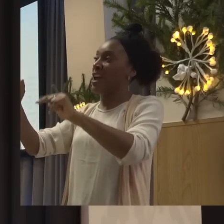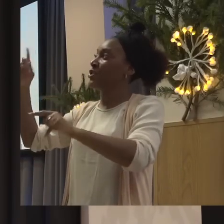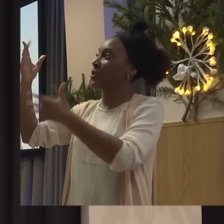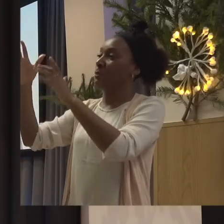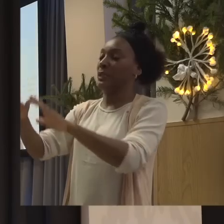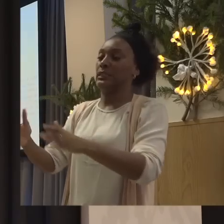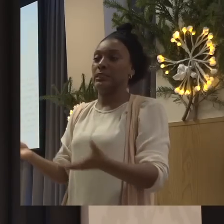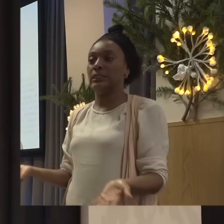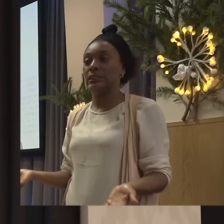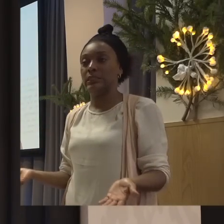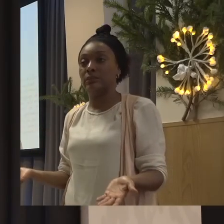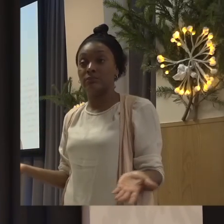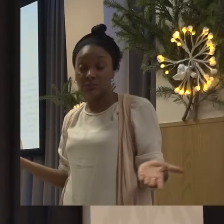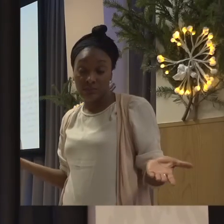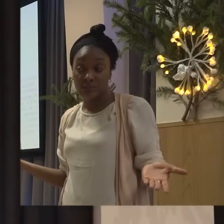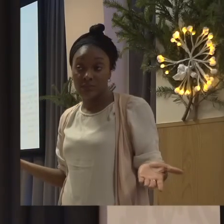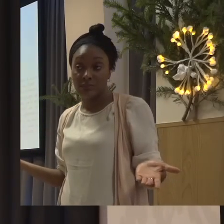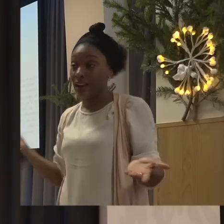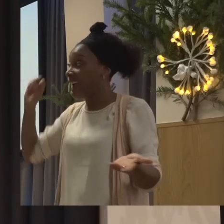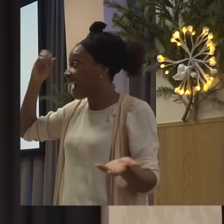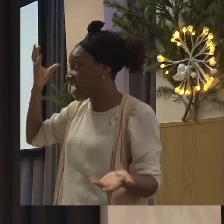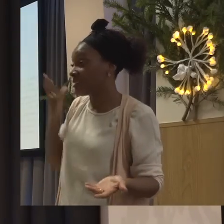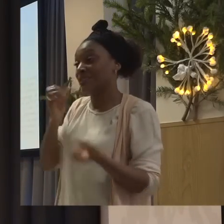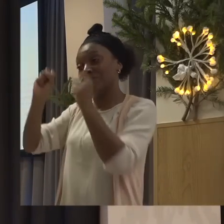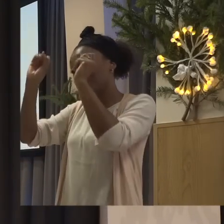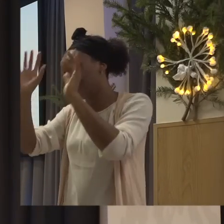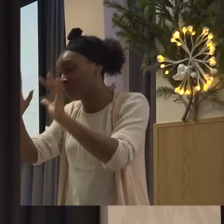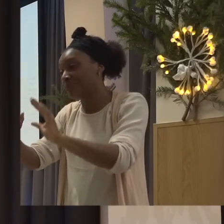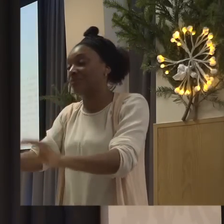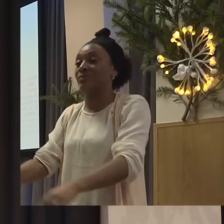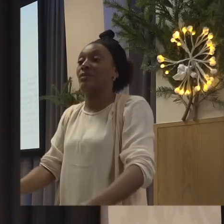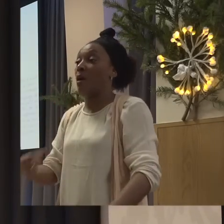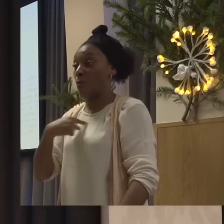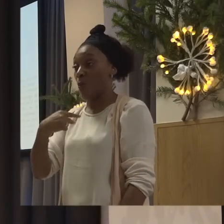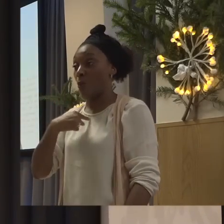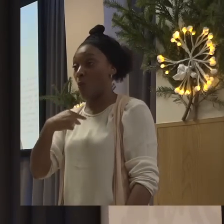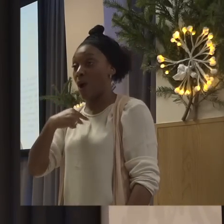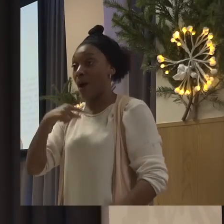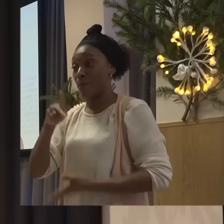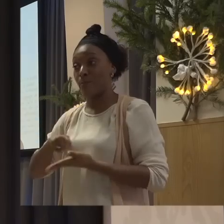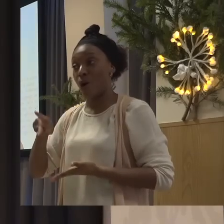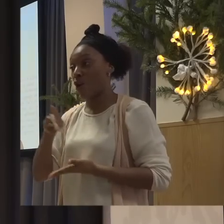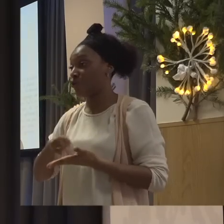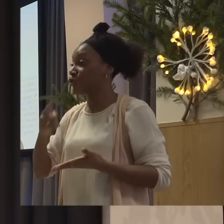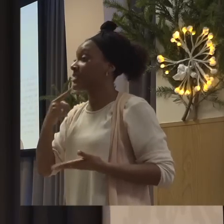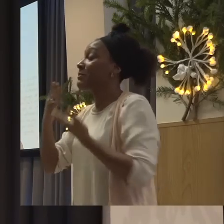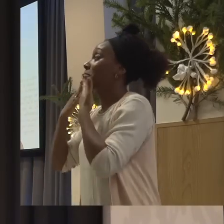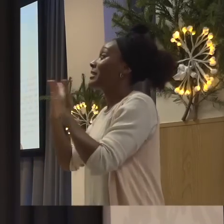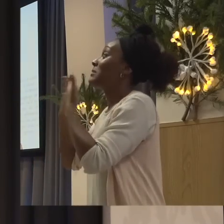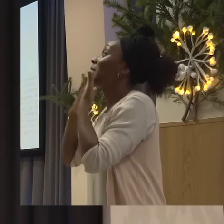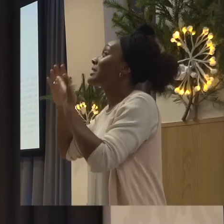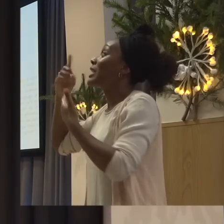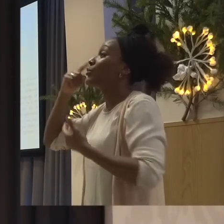La grâce a été manifestée. À cause de cela, moi, Paul, je rends grâce à Dieu